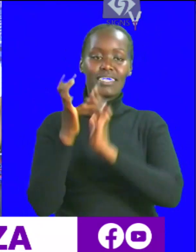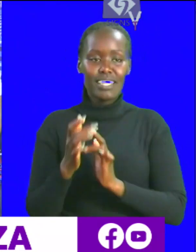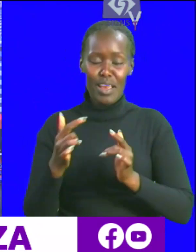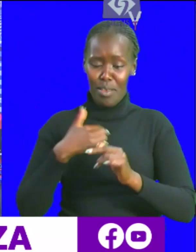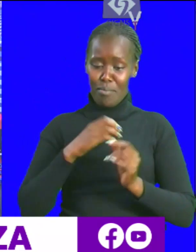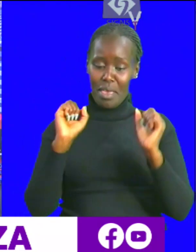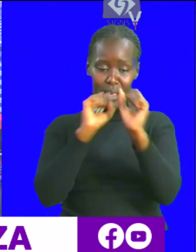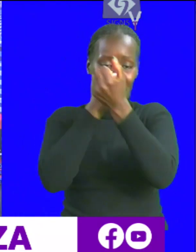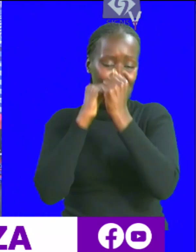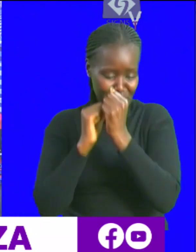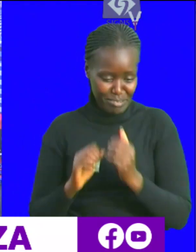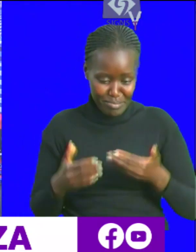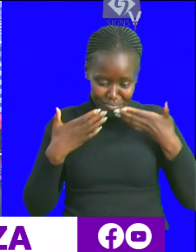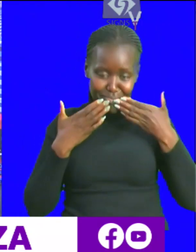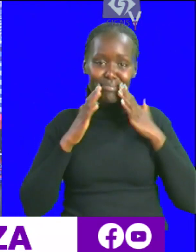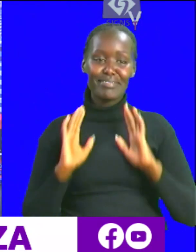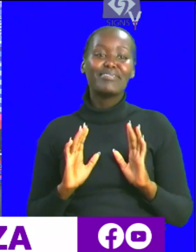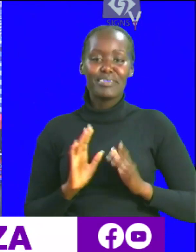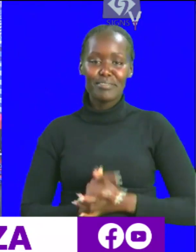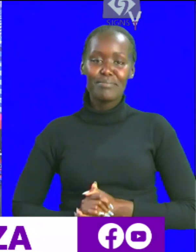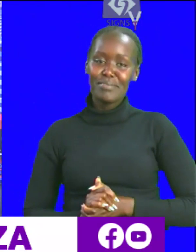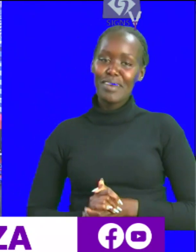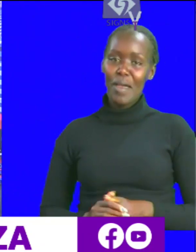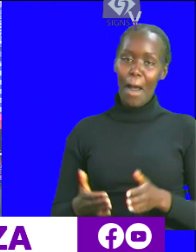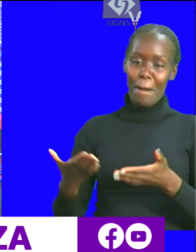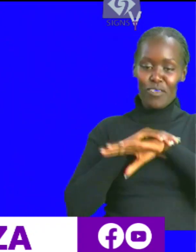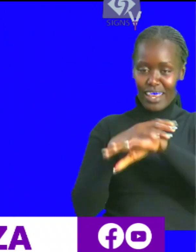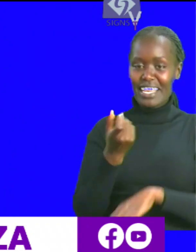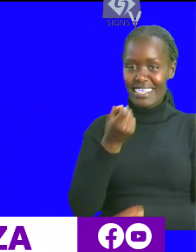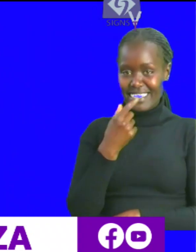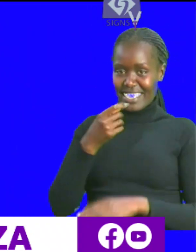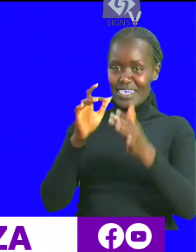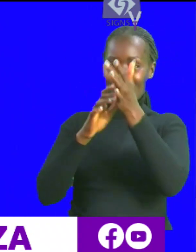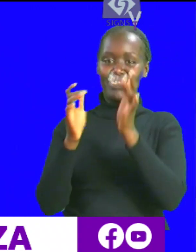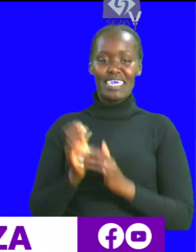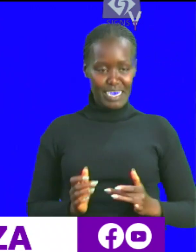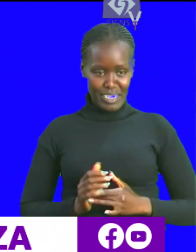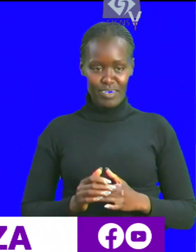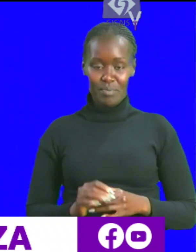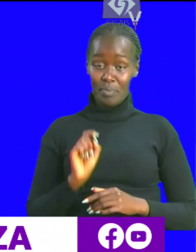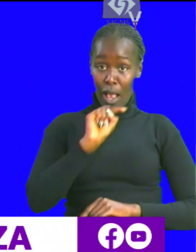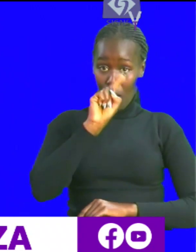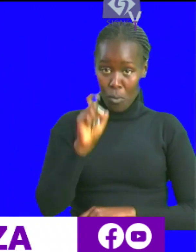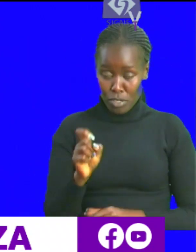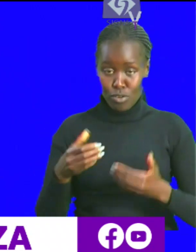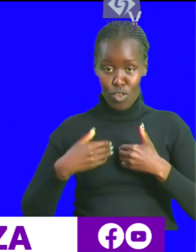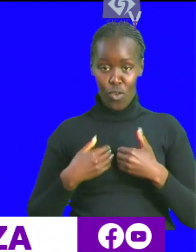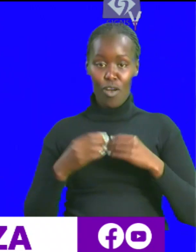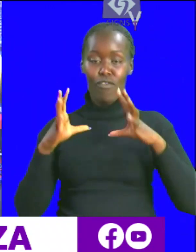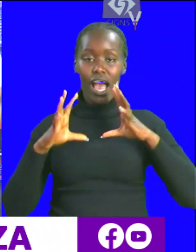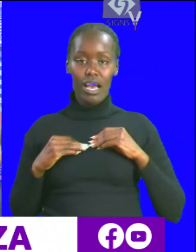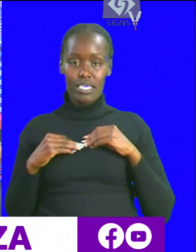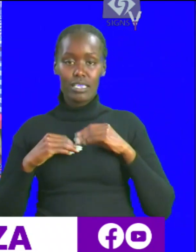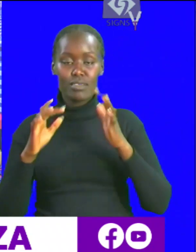sons? No, I'm one of them. Okay. Father Abraham had many sons. Macheki sasa. So kuna Hannah na John, the Baptist. Nimewapatia